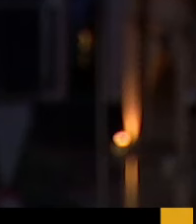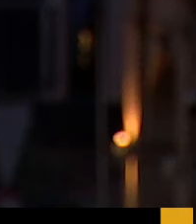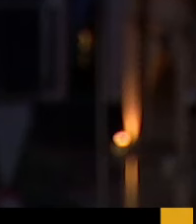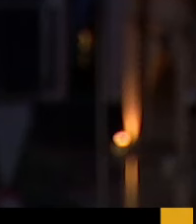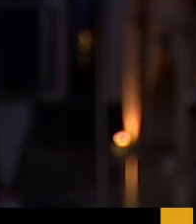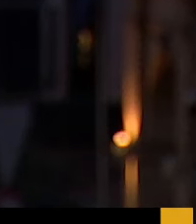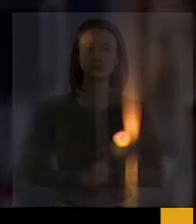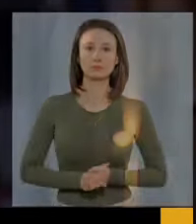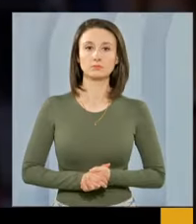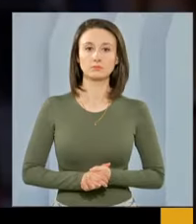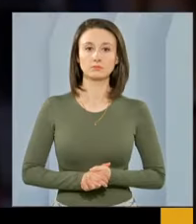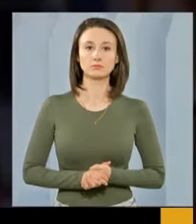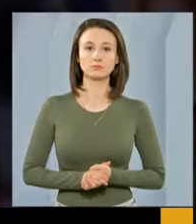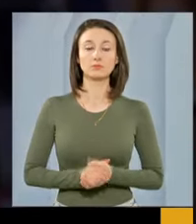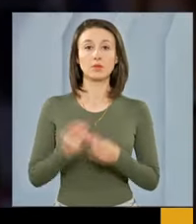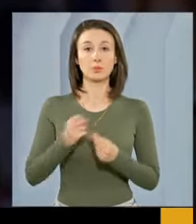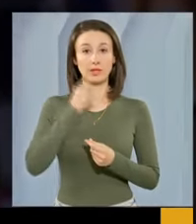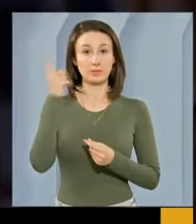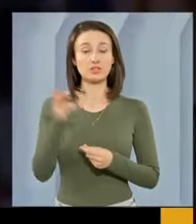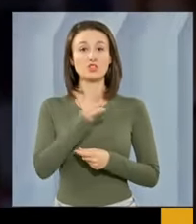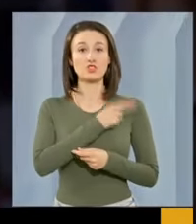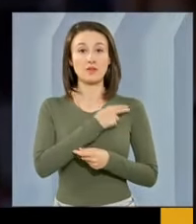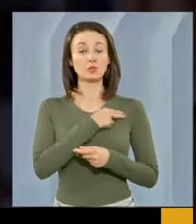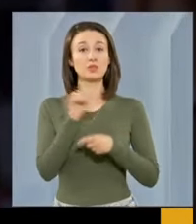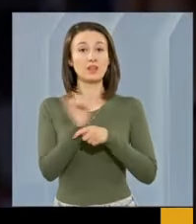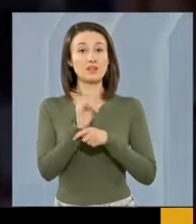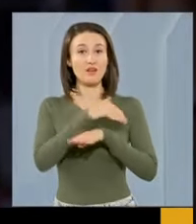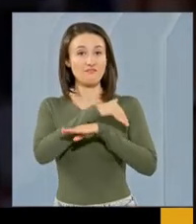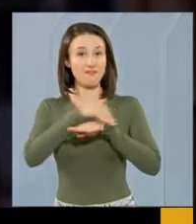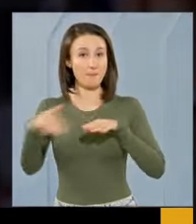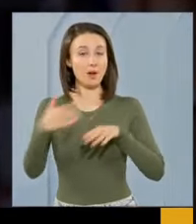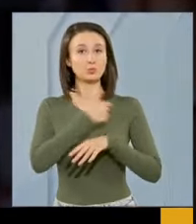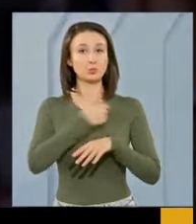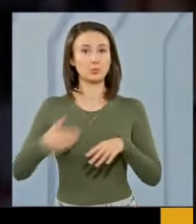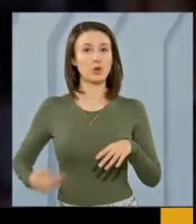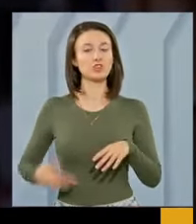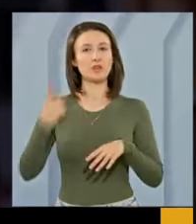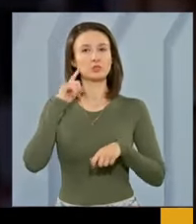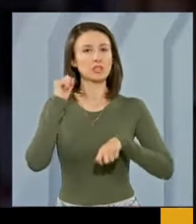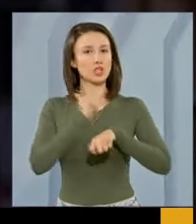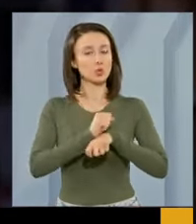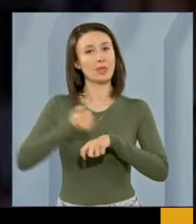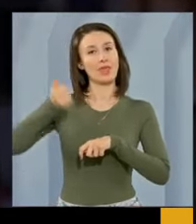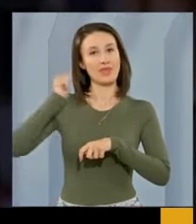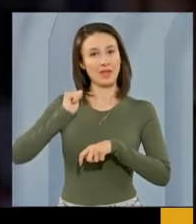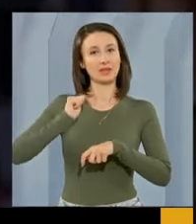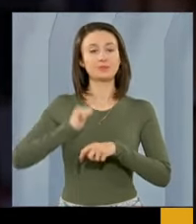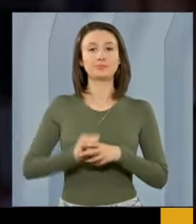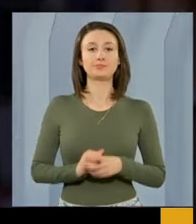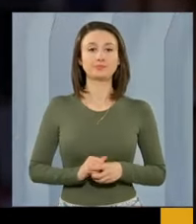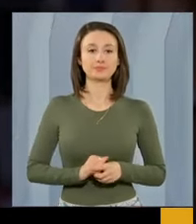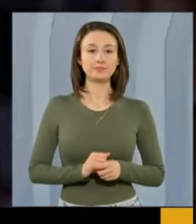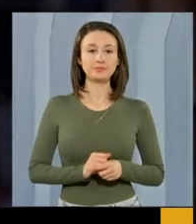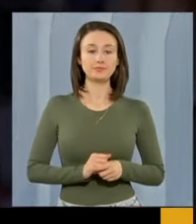șeful Direcției Regionale Vamale București, Paul Petrov, a fost reținut ieri în urma perchezițiilor făcute de Direcția Națională